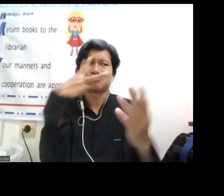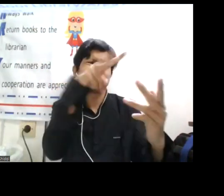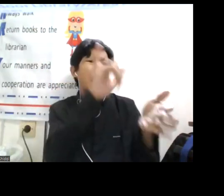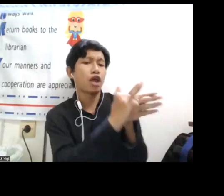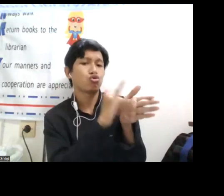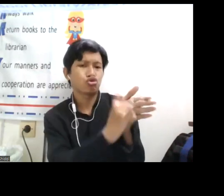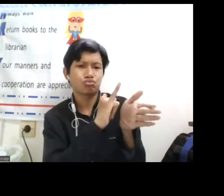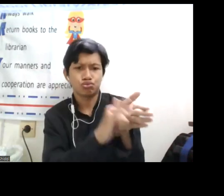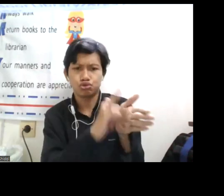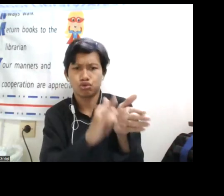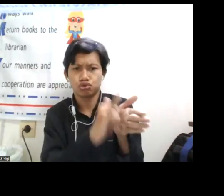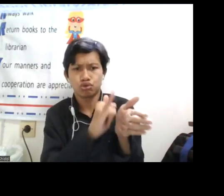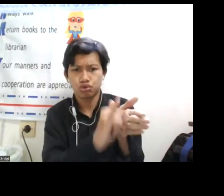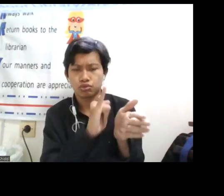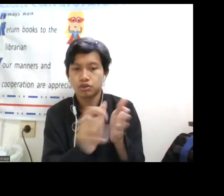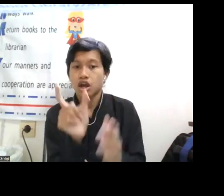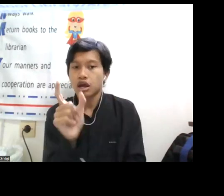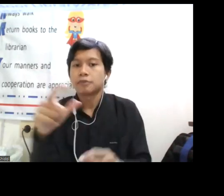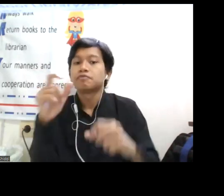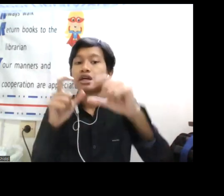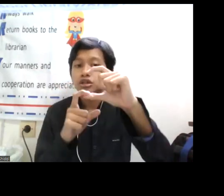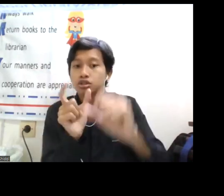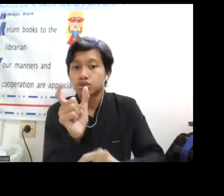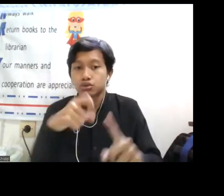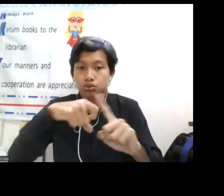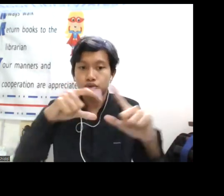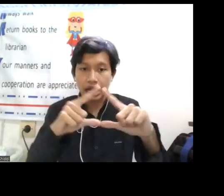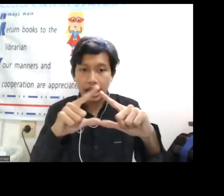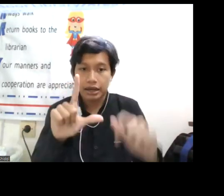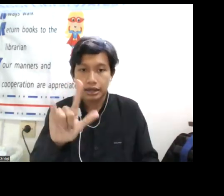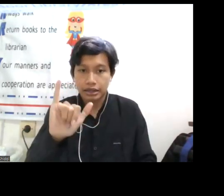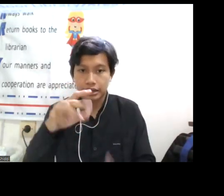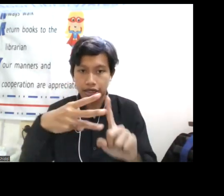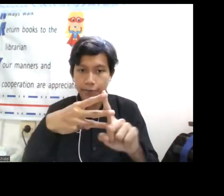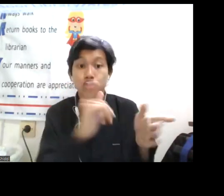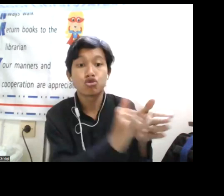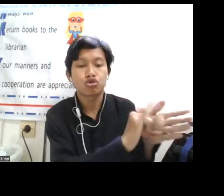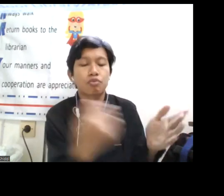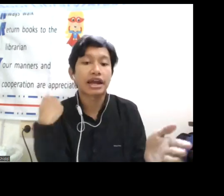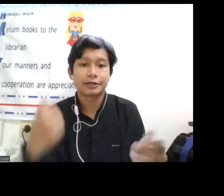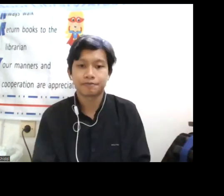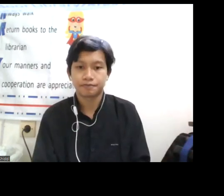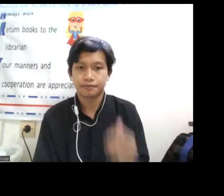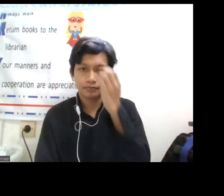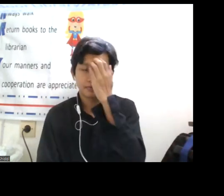pada YouTube @sugarit saya Sekali lagi kami ucapkan terima kasih